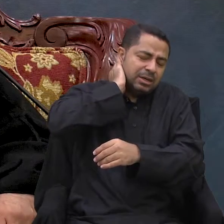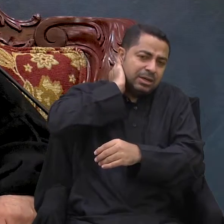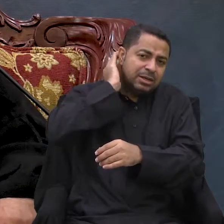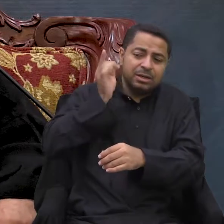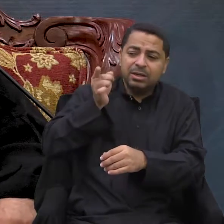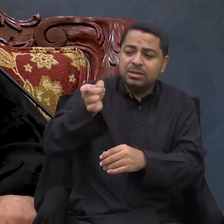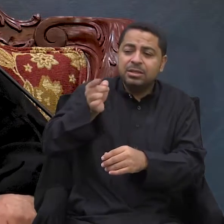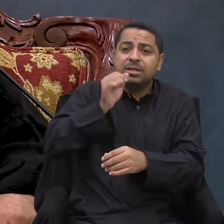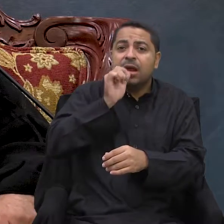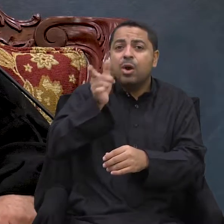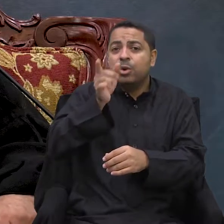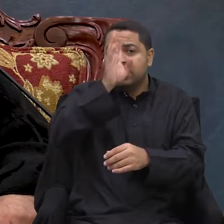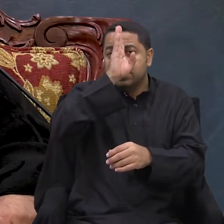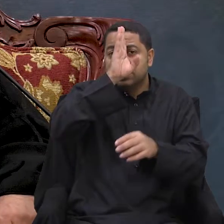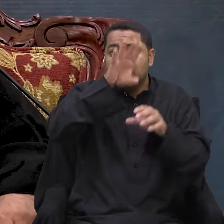بأمر